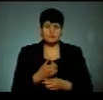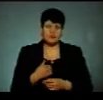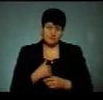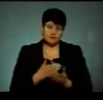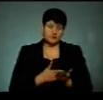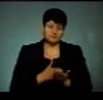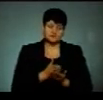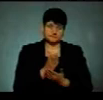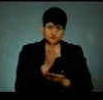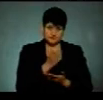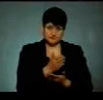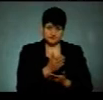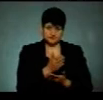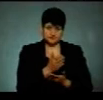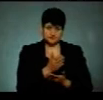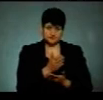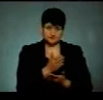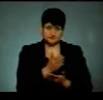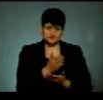напрямку по